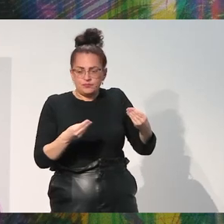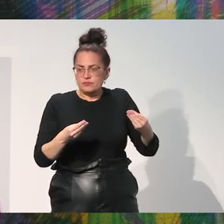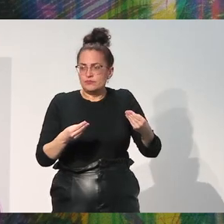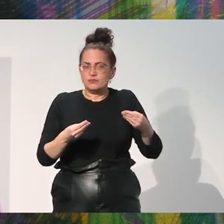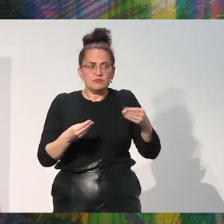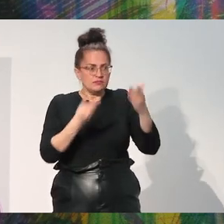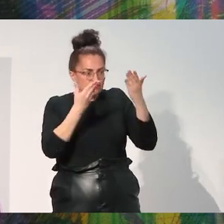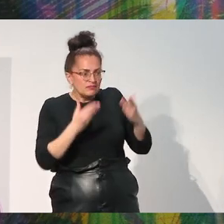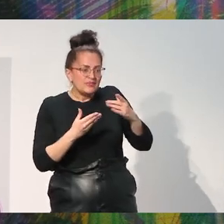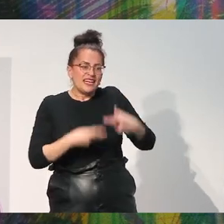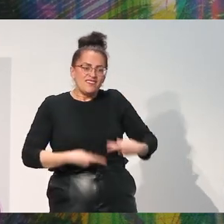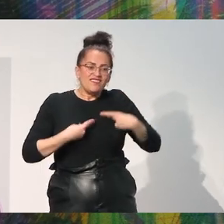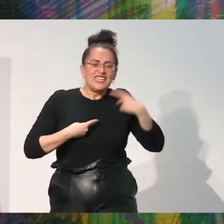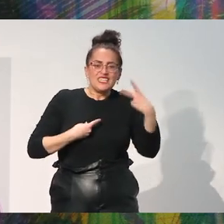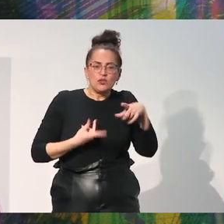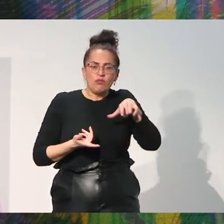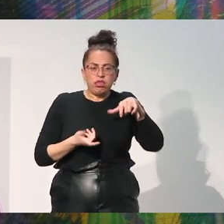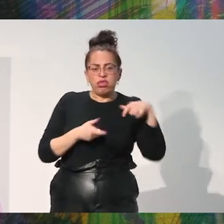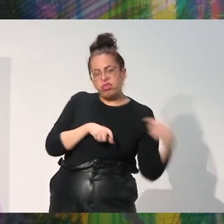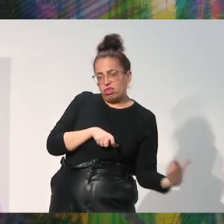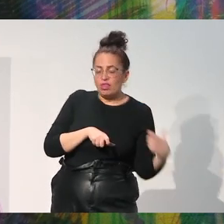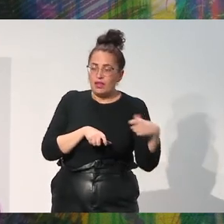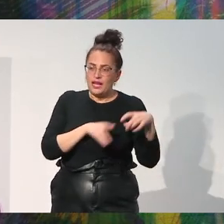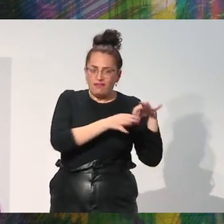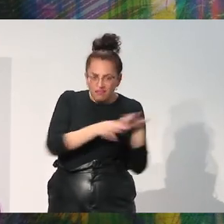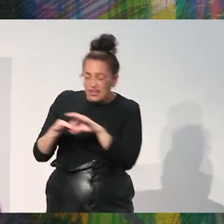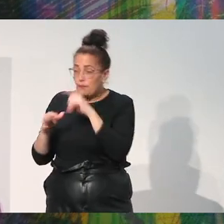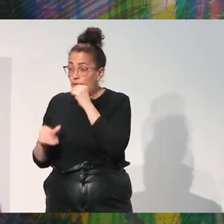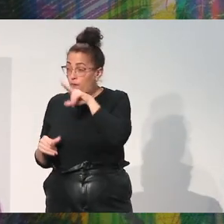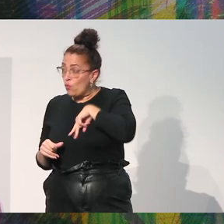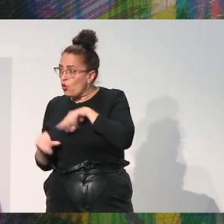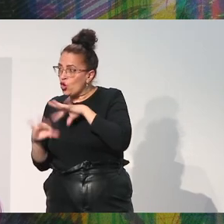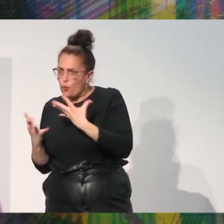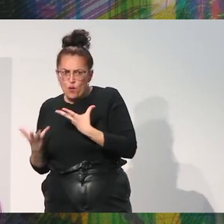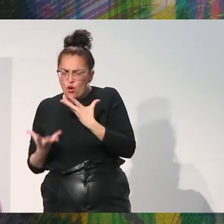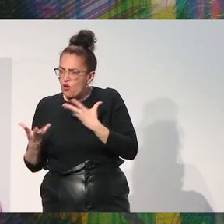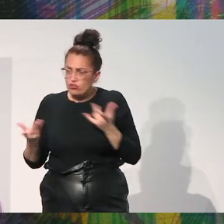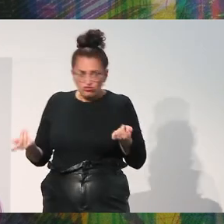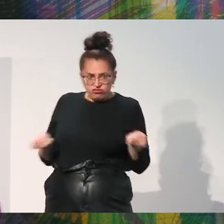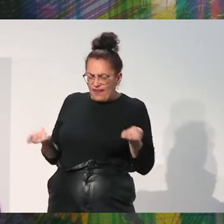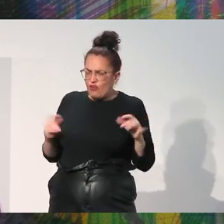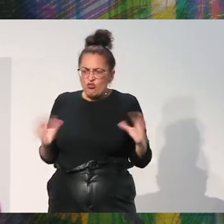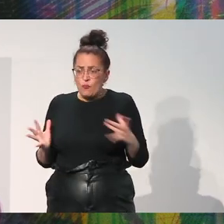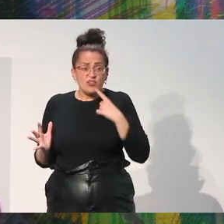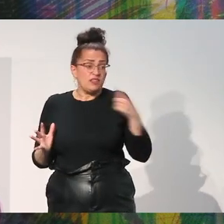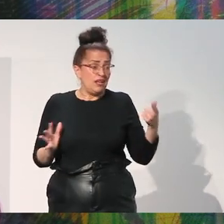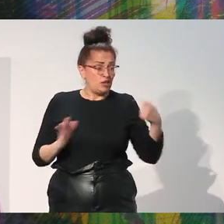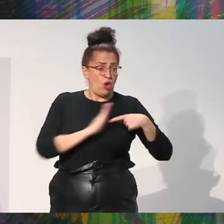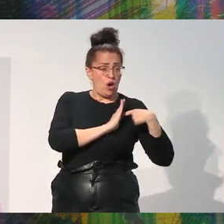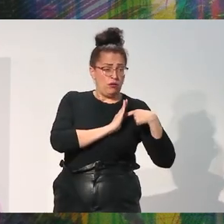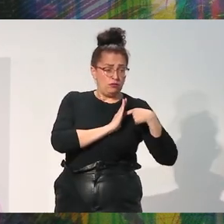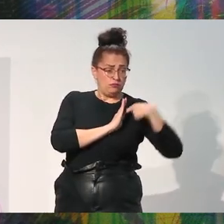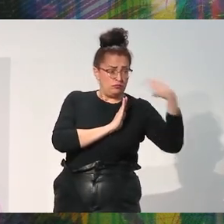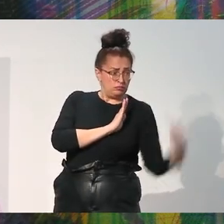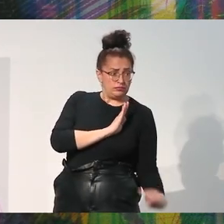de cet homme-là et ce suicide et comment mon père l'a vécu et comment finalement au Liban, voilà, mon père essayait juste de régler les dettes de mon oncle et en